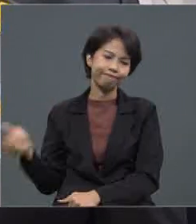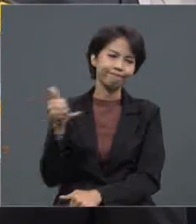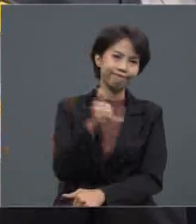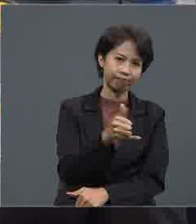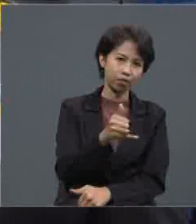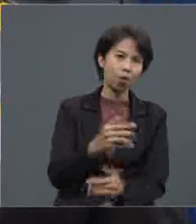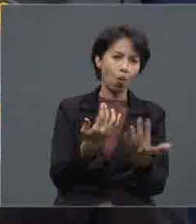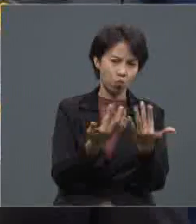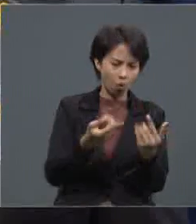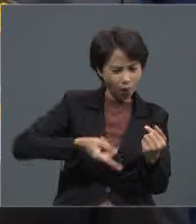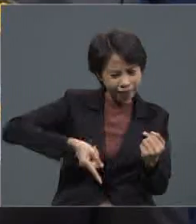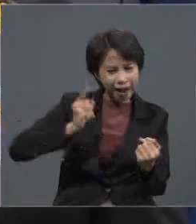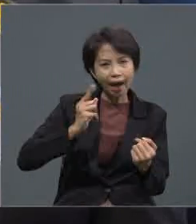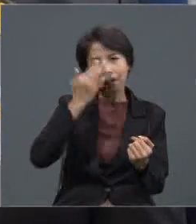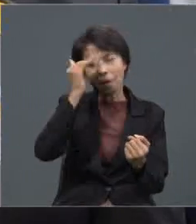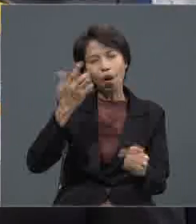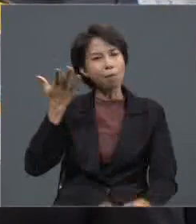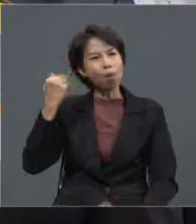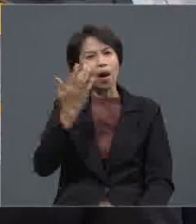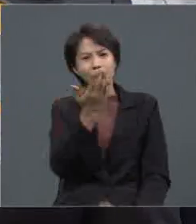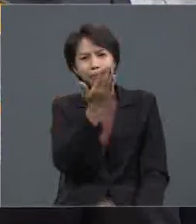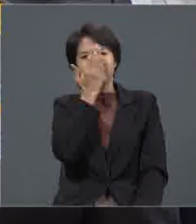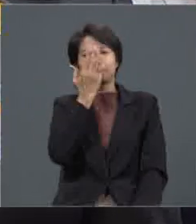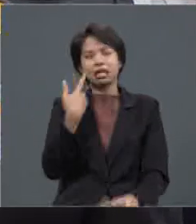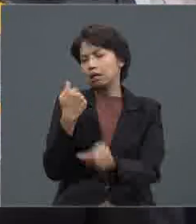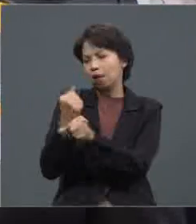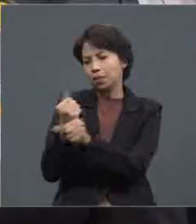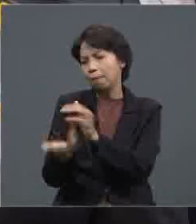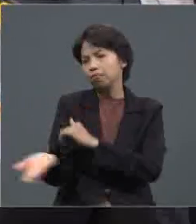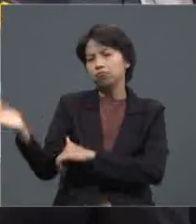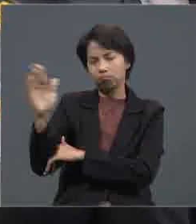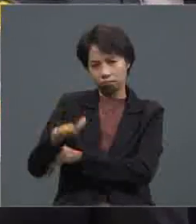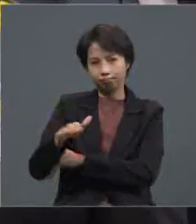าจจะต้องรอกันยาวมากเพราะว่าเมื่อวานนี้ก็มีงานกันอยู่ทั้งวันนะครับ